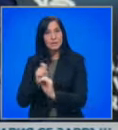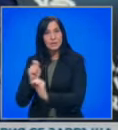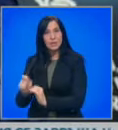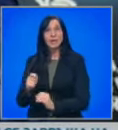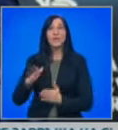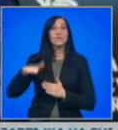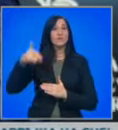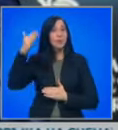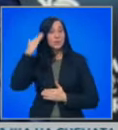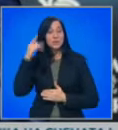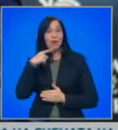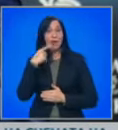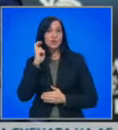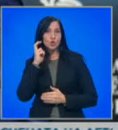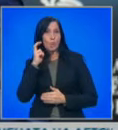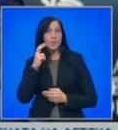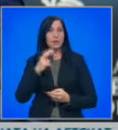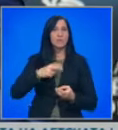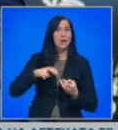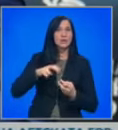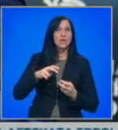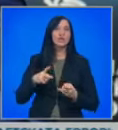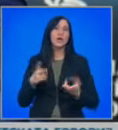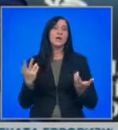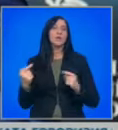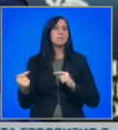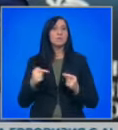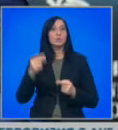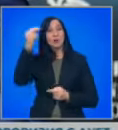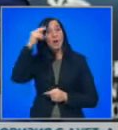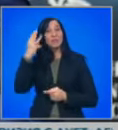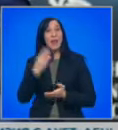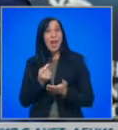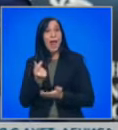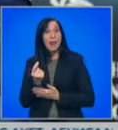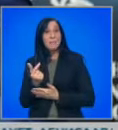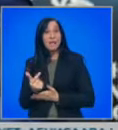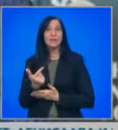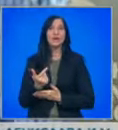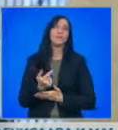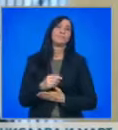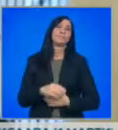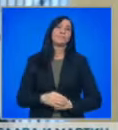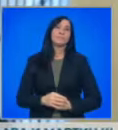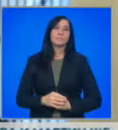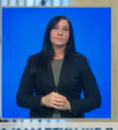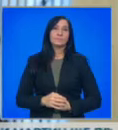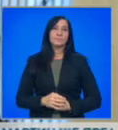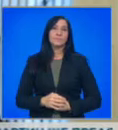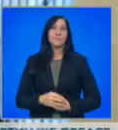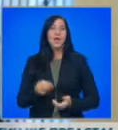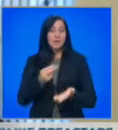министър Буяр Османи заяви, че Скопие разглежда решението на спора с България с три елемента – формула за езика, протокол 5+1 и зелена светлина за начало на